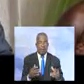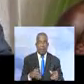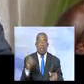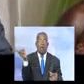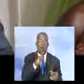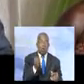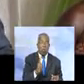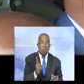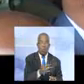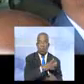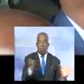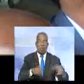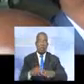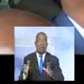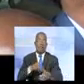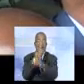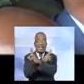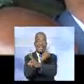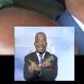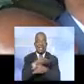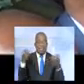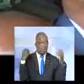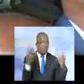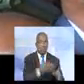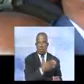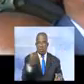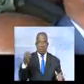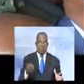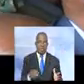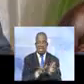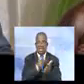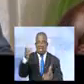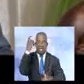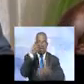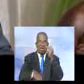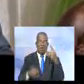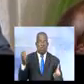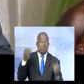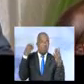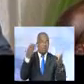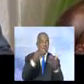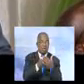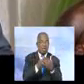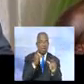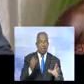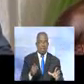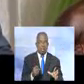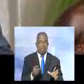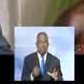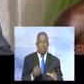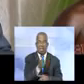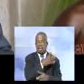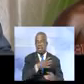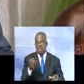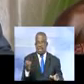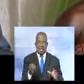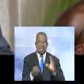appelons Aérocité. C'est plus de 1000 milliards d'investissements qui sont prévus. Investissements